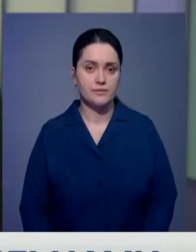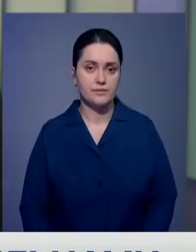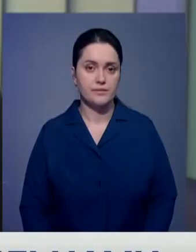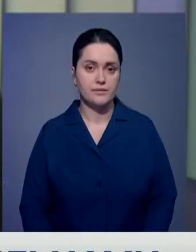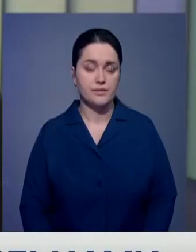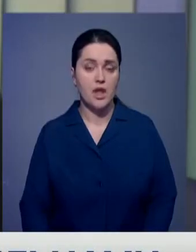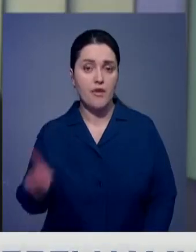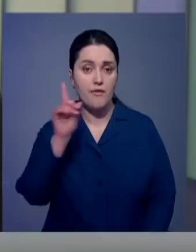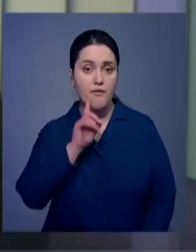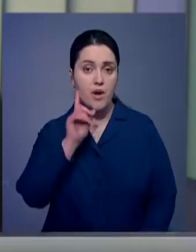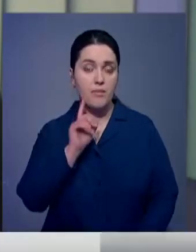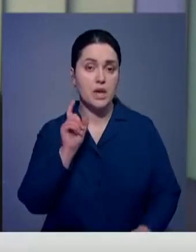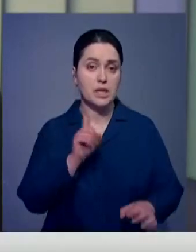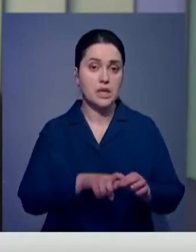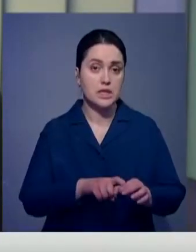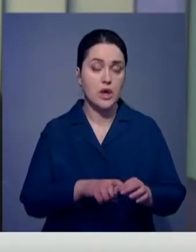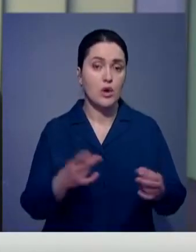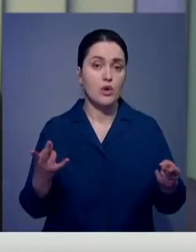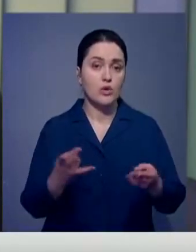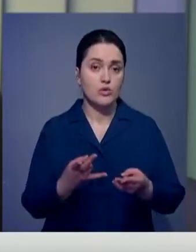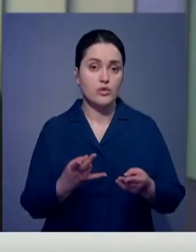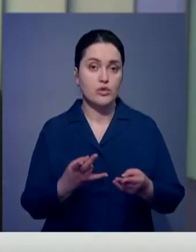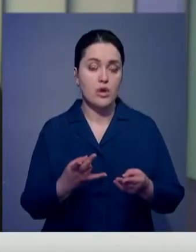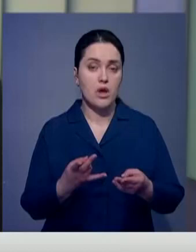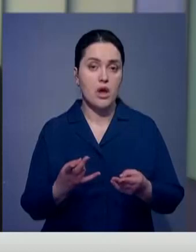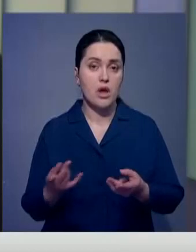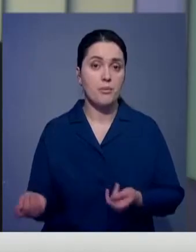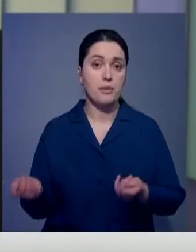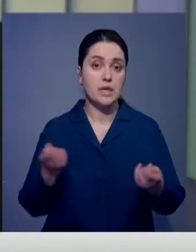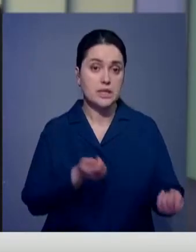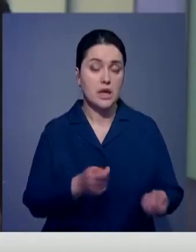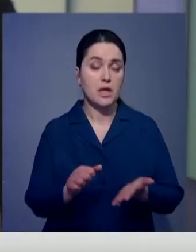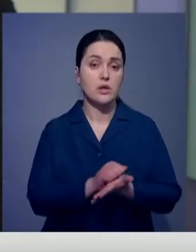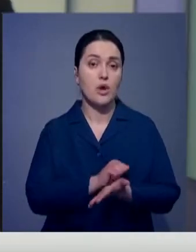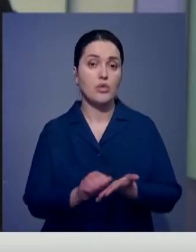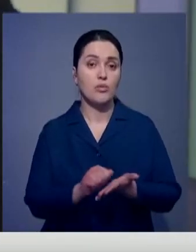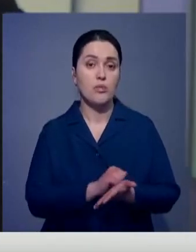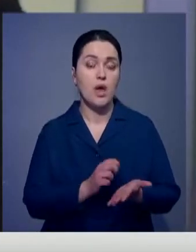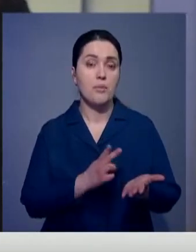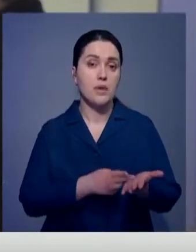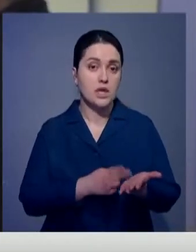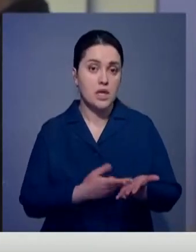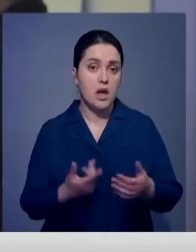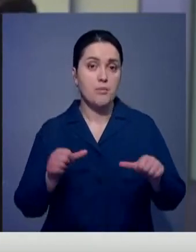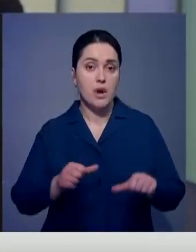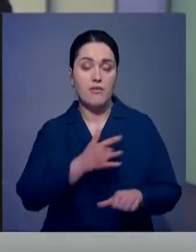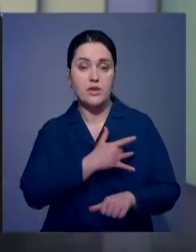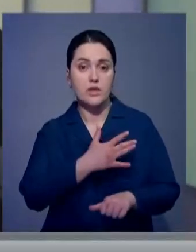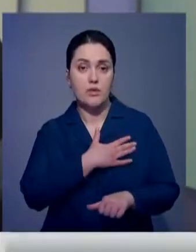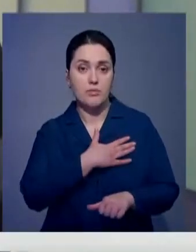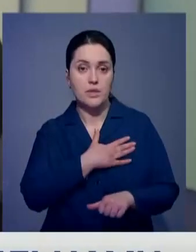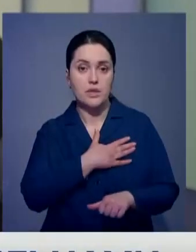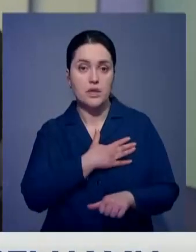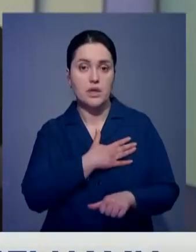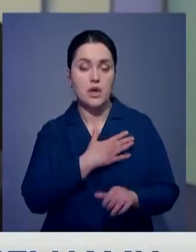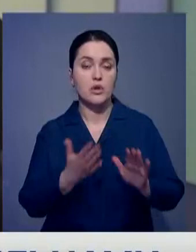Для временной регистрации необходимо будет предоставить документ, подтверждающий право собственности, доллар